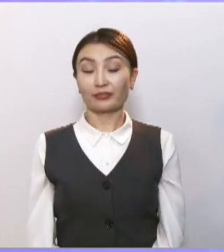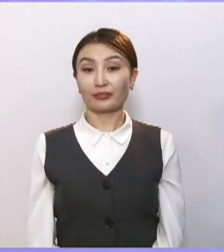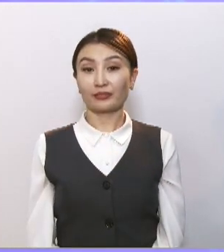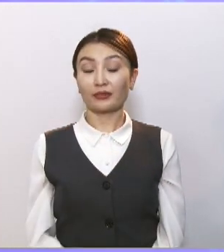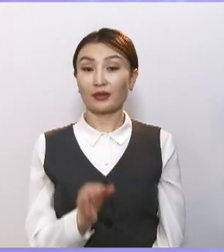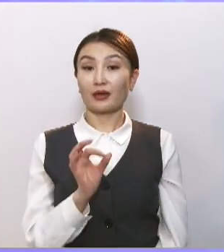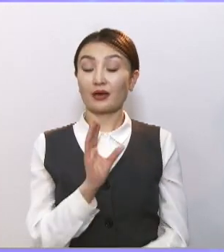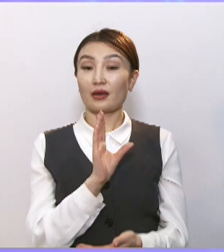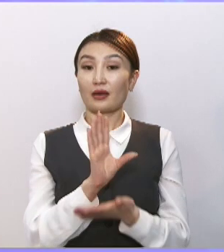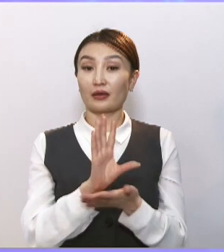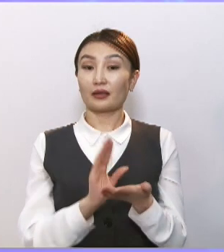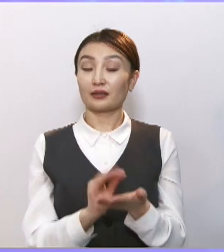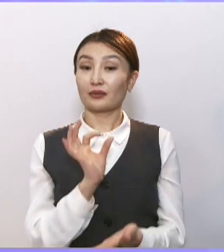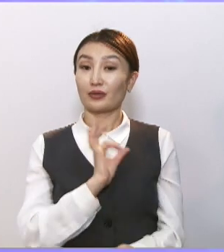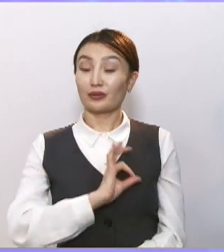Таянычты колдонгула.